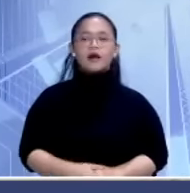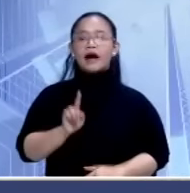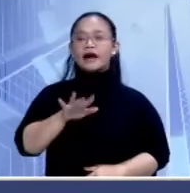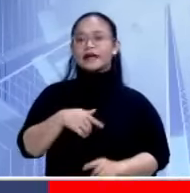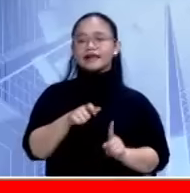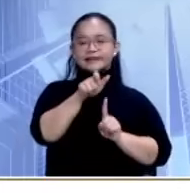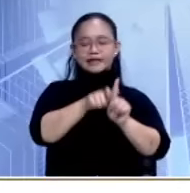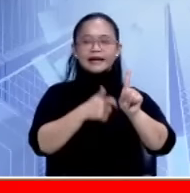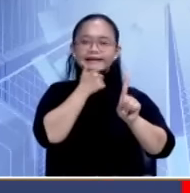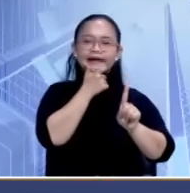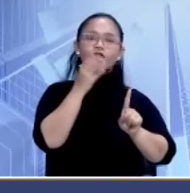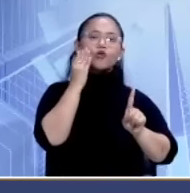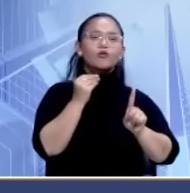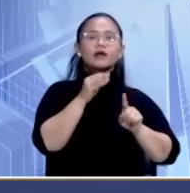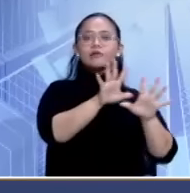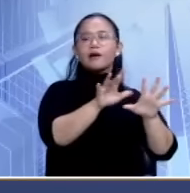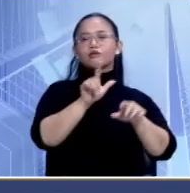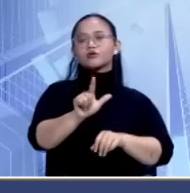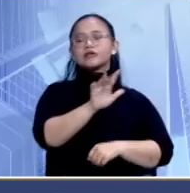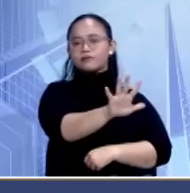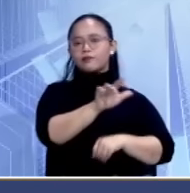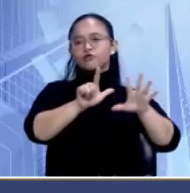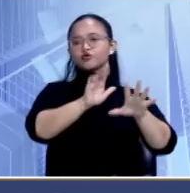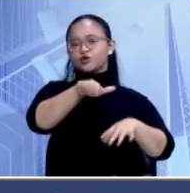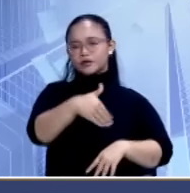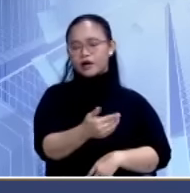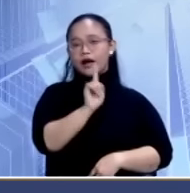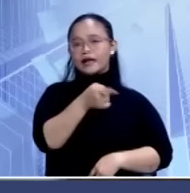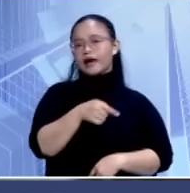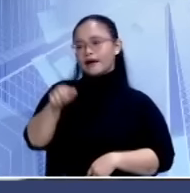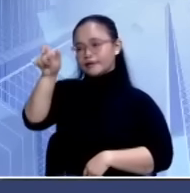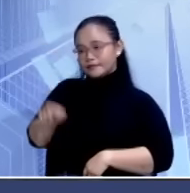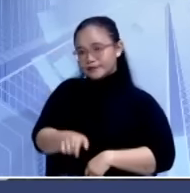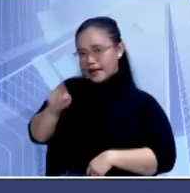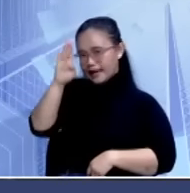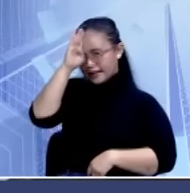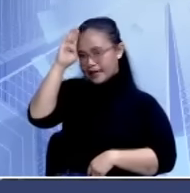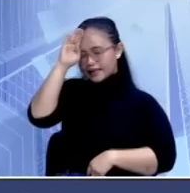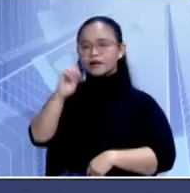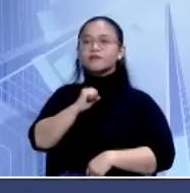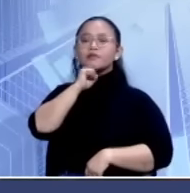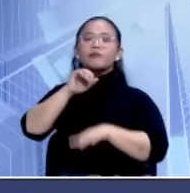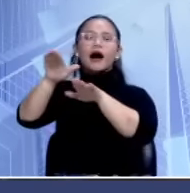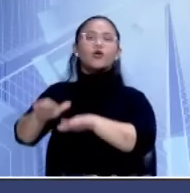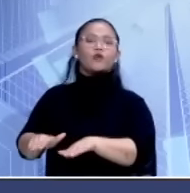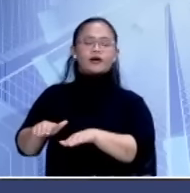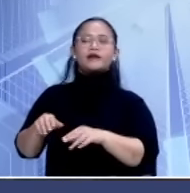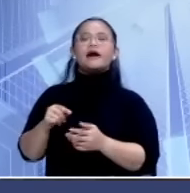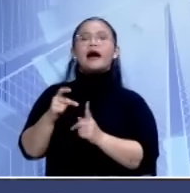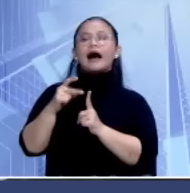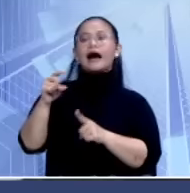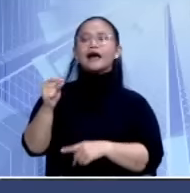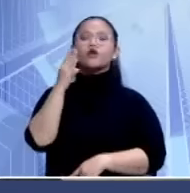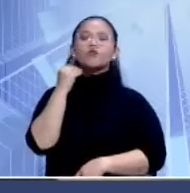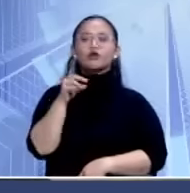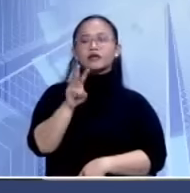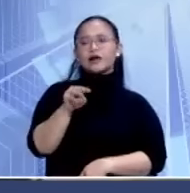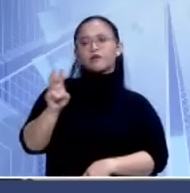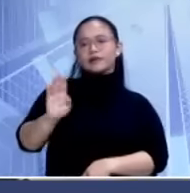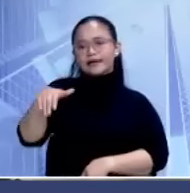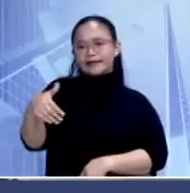Seorang nenek, Teteh 57 tahun, menjadi korban tindak asusila pria pengangguran HR 30 tahun di kawasan Kayuringin, Bekasi Selatan,